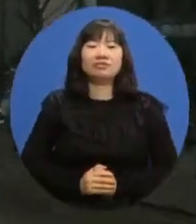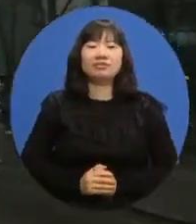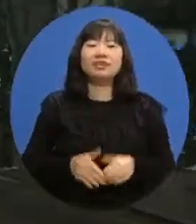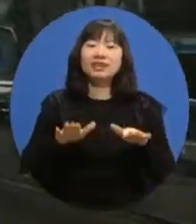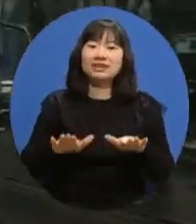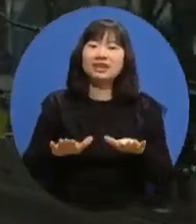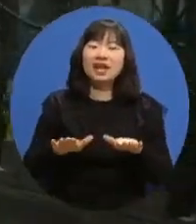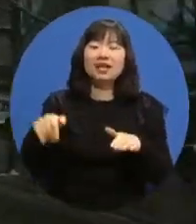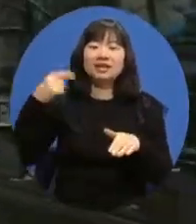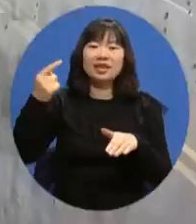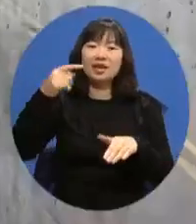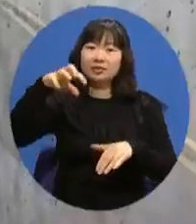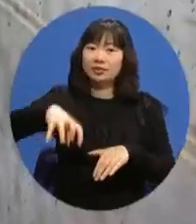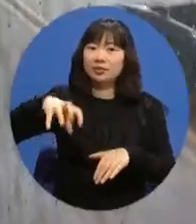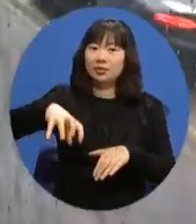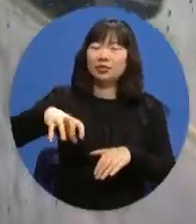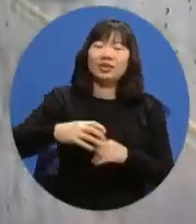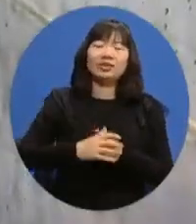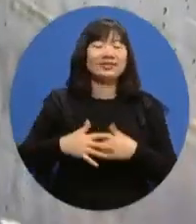자, 그럼 다음 장소는?